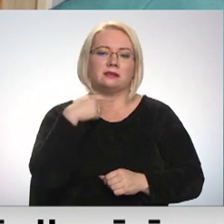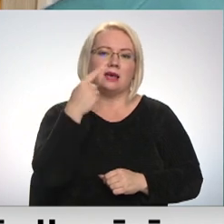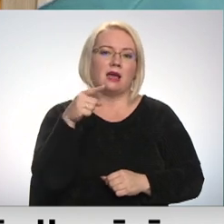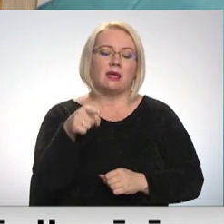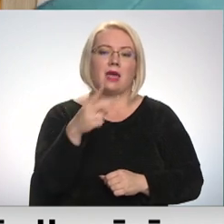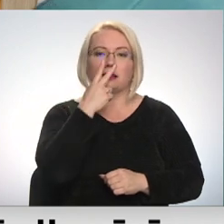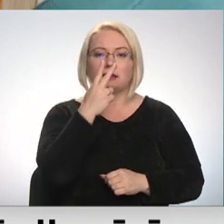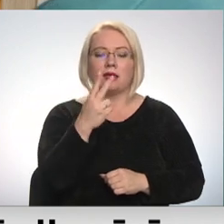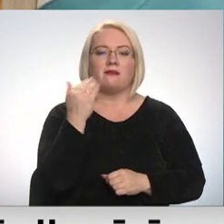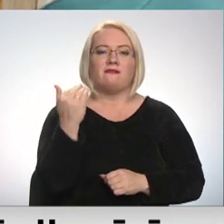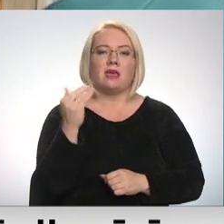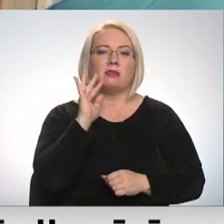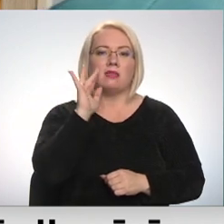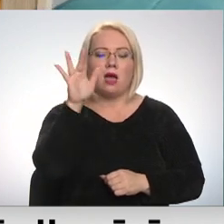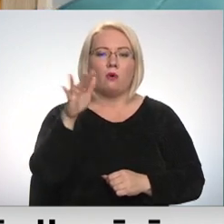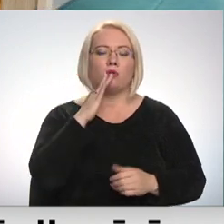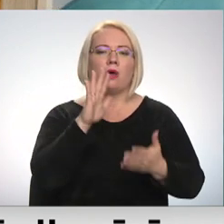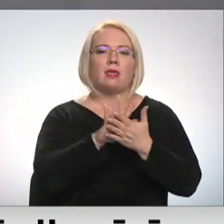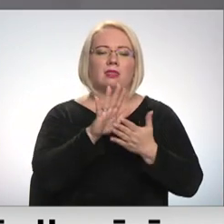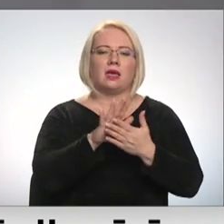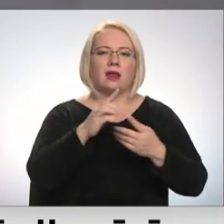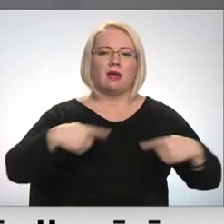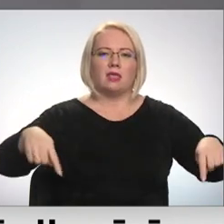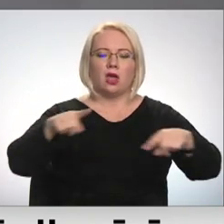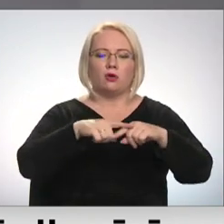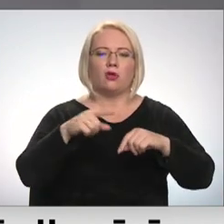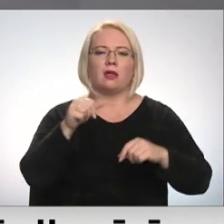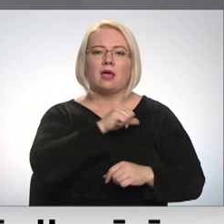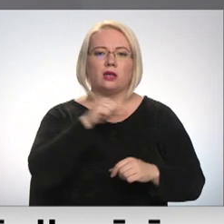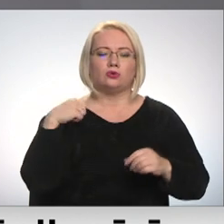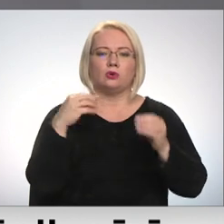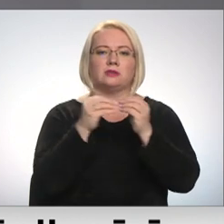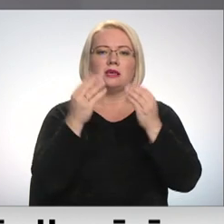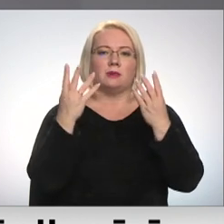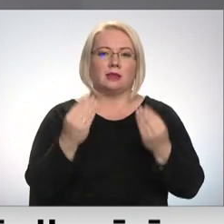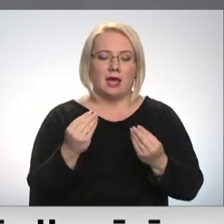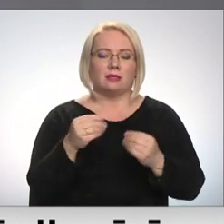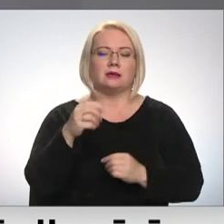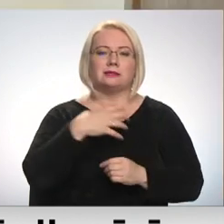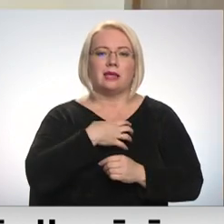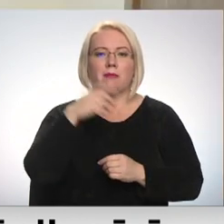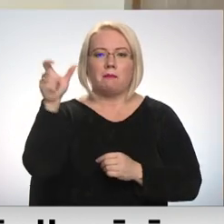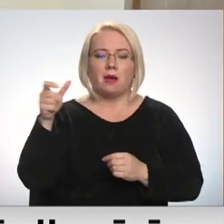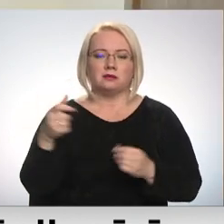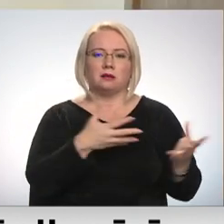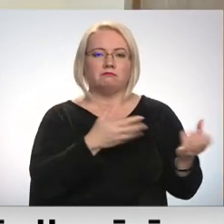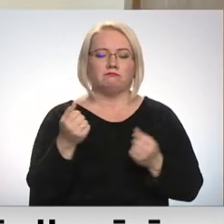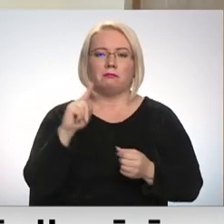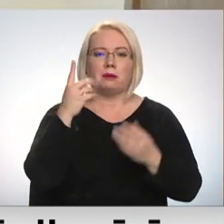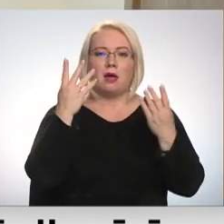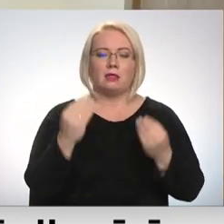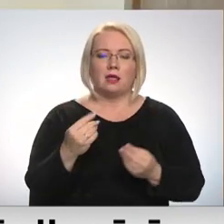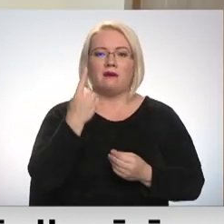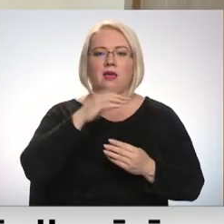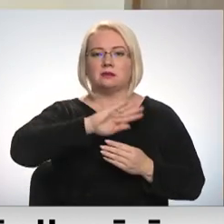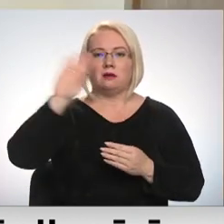skatiens ir viņu nākotne, jo netīrā zona Talsos ir vien 10 dienas. Pirmie pacienti uzņemti uzreiz pirmajā dienā. Viens jau devies